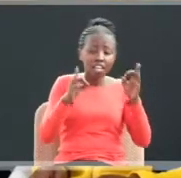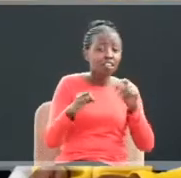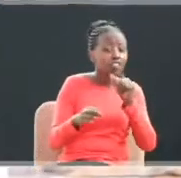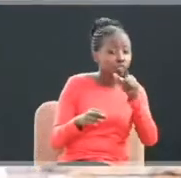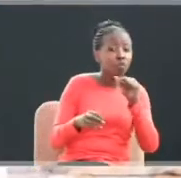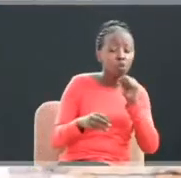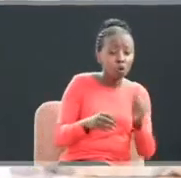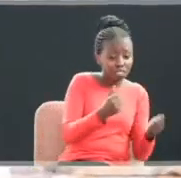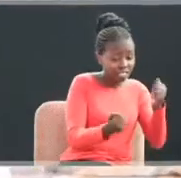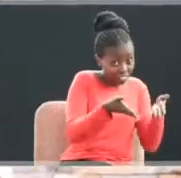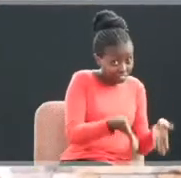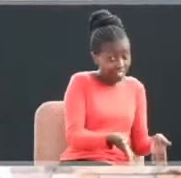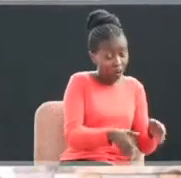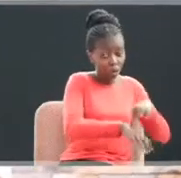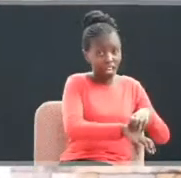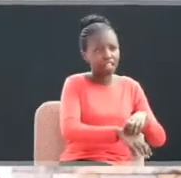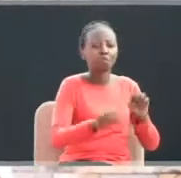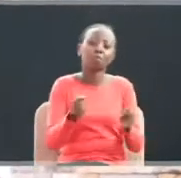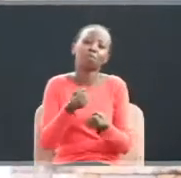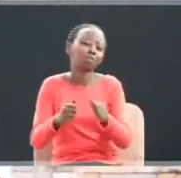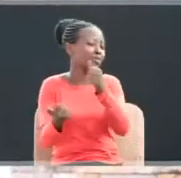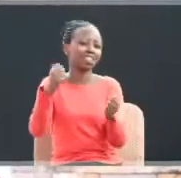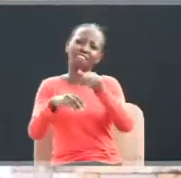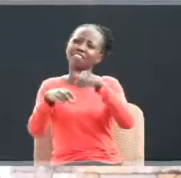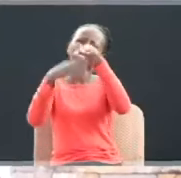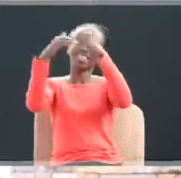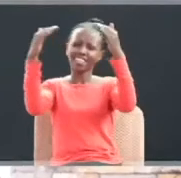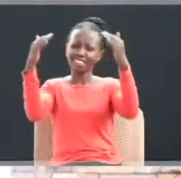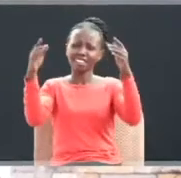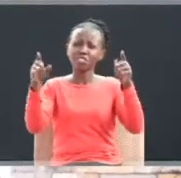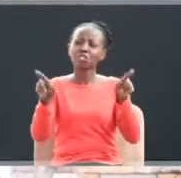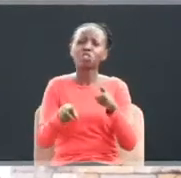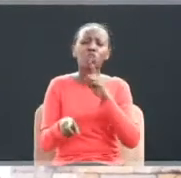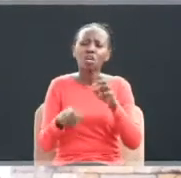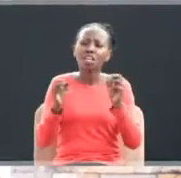Hatutakuwa tukichimba dhahabu, tutatembea juu yake. Sasa kama upati hapa wachana.